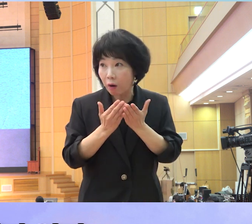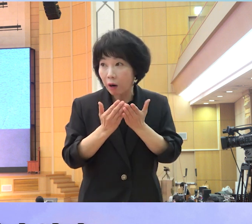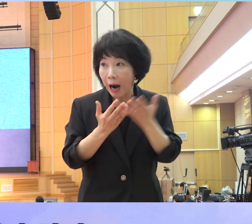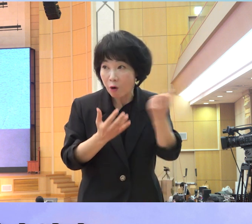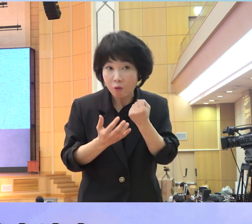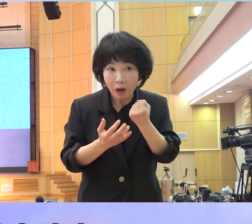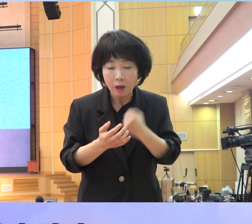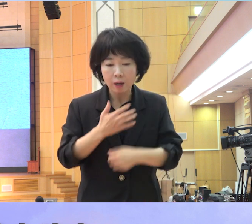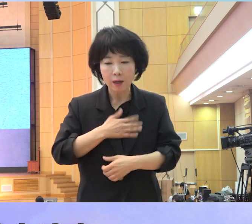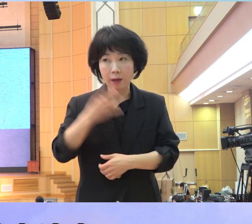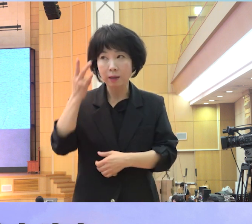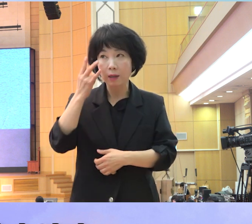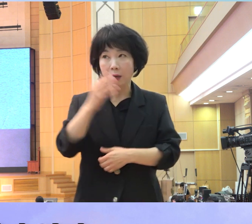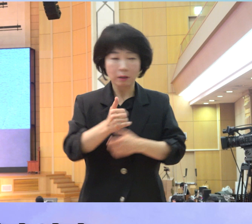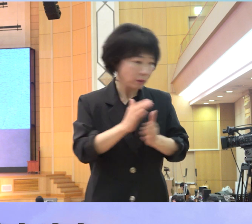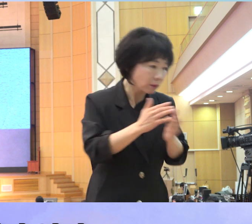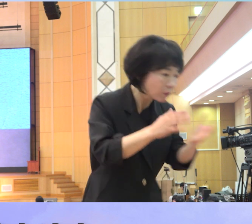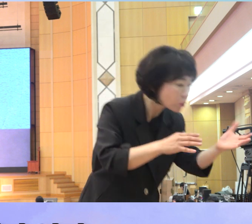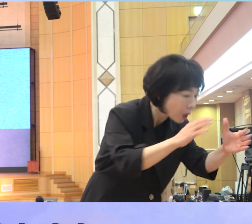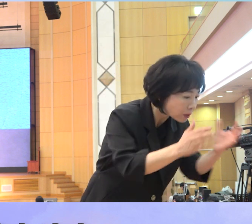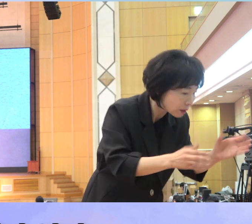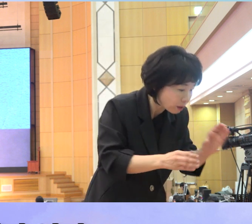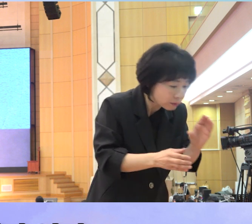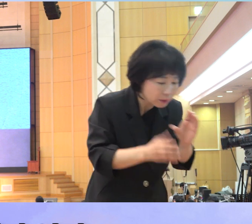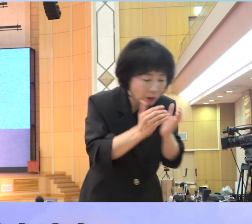성경책 들고 이제 방으로 들어갔죠.